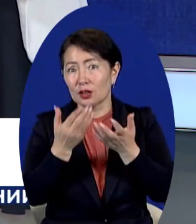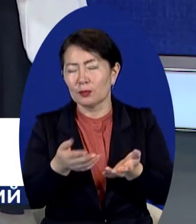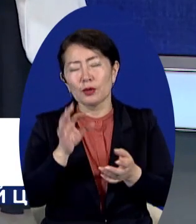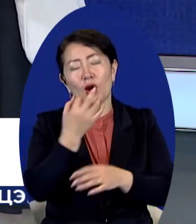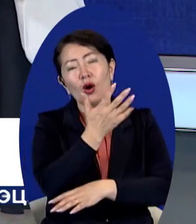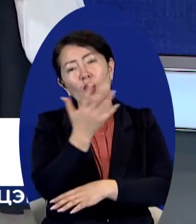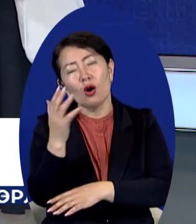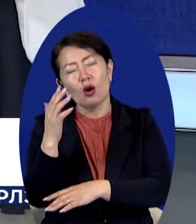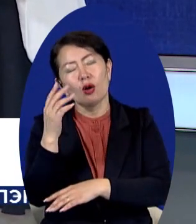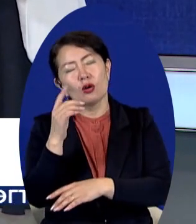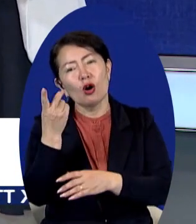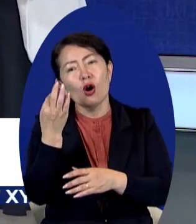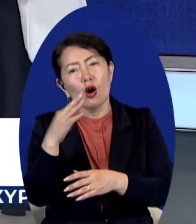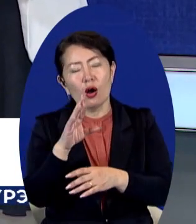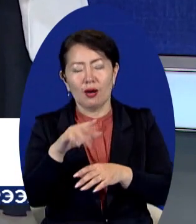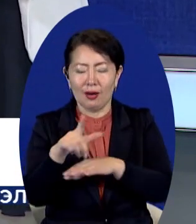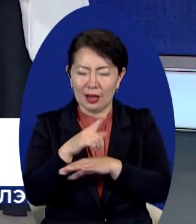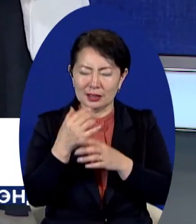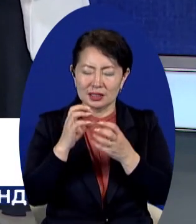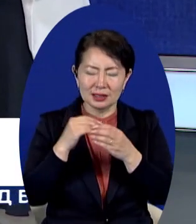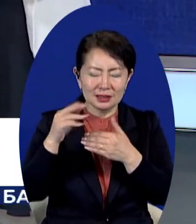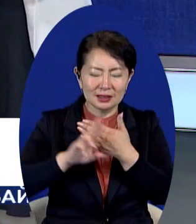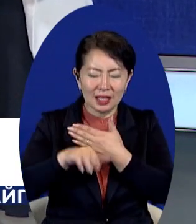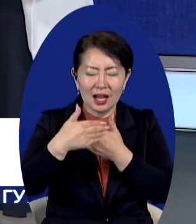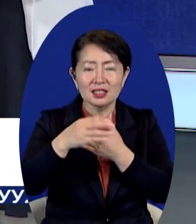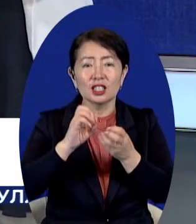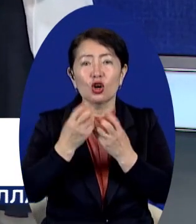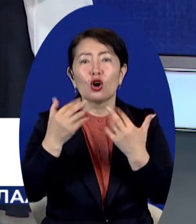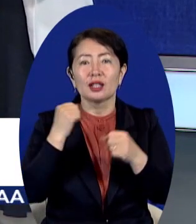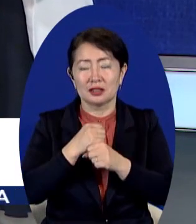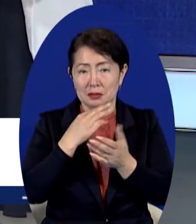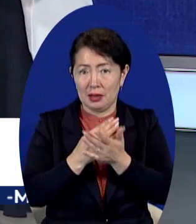агентлаг цаашид хийх олон ажлууд байгаа гэдгийг салбарын мэрэгжилтнүүд бидэнд хэлж өгсөн юм а.